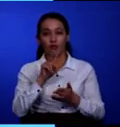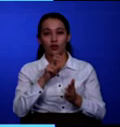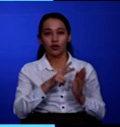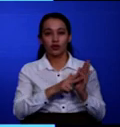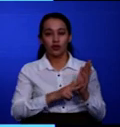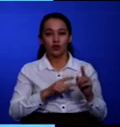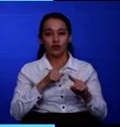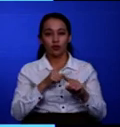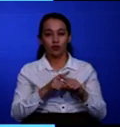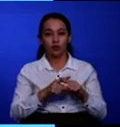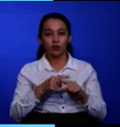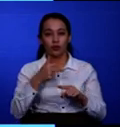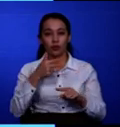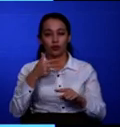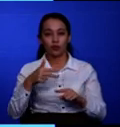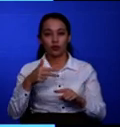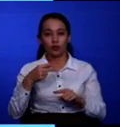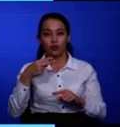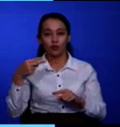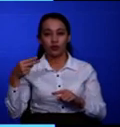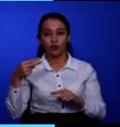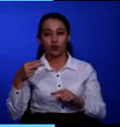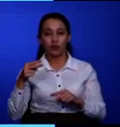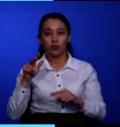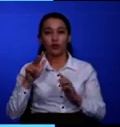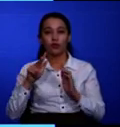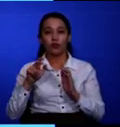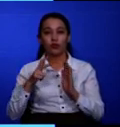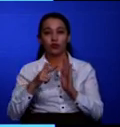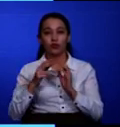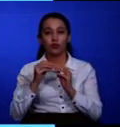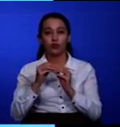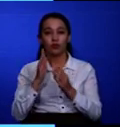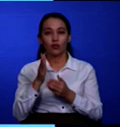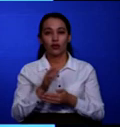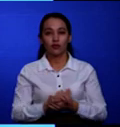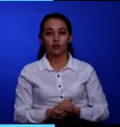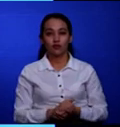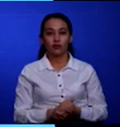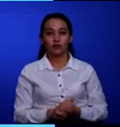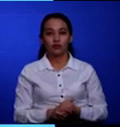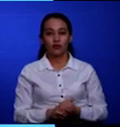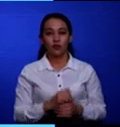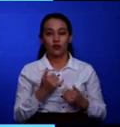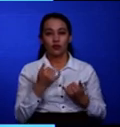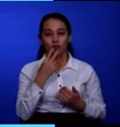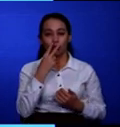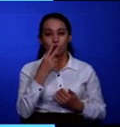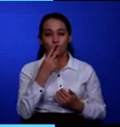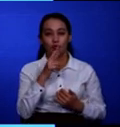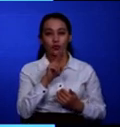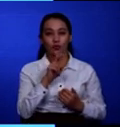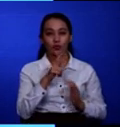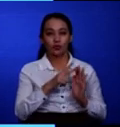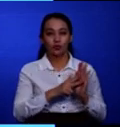280 va 30 ning yig'indisi 310 ekanligi ma'lum bo'ladi. Bu yerda 280